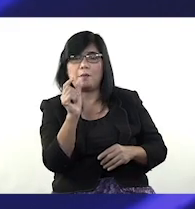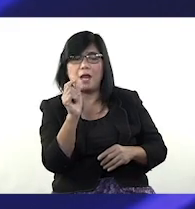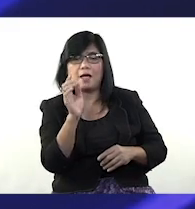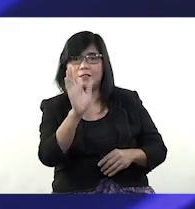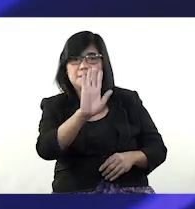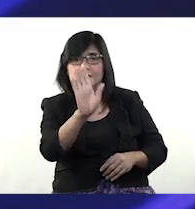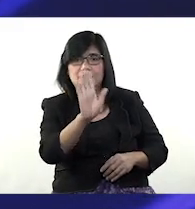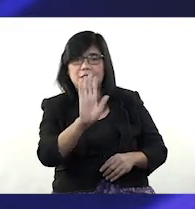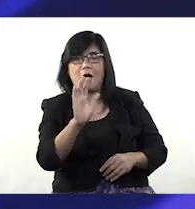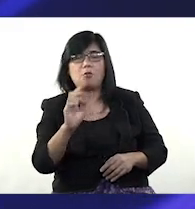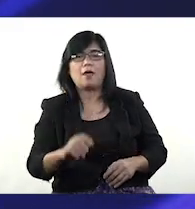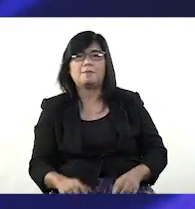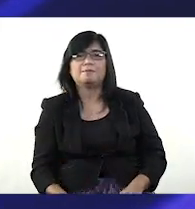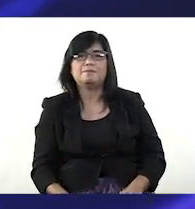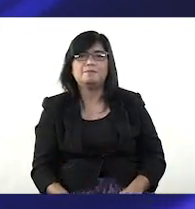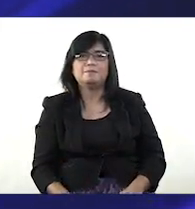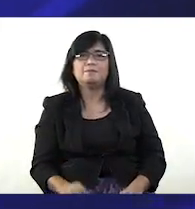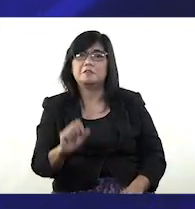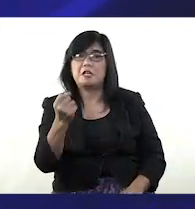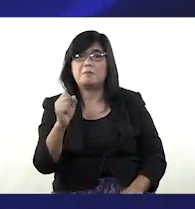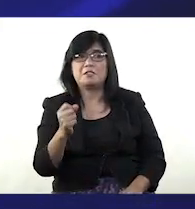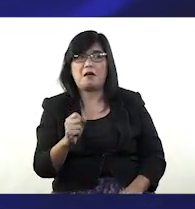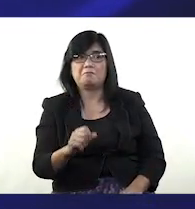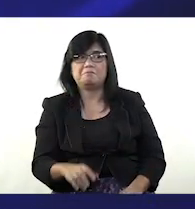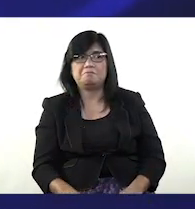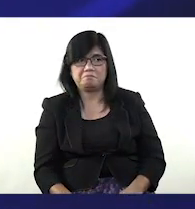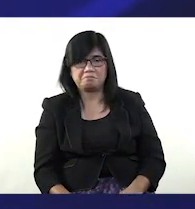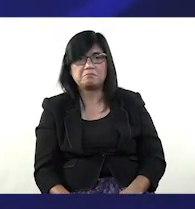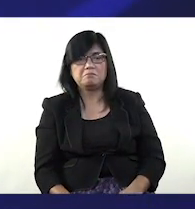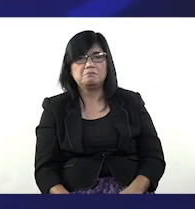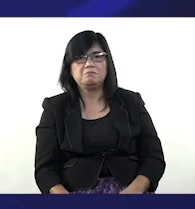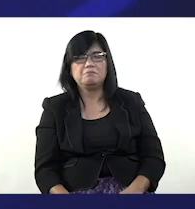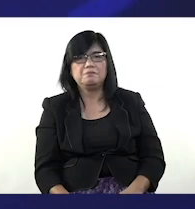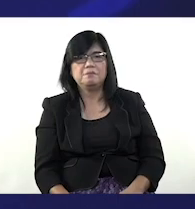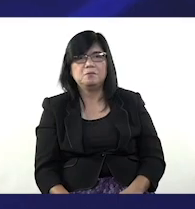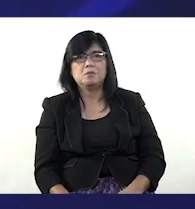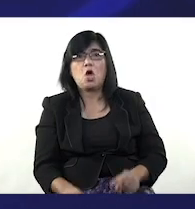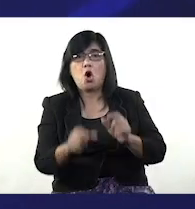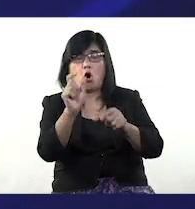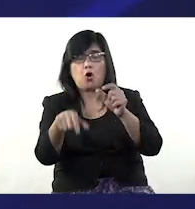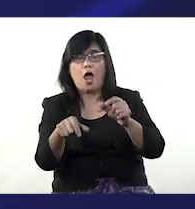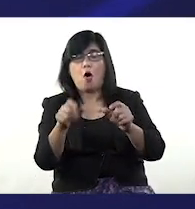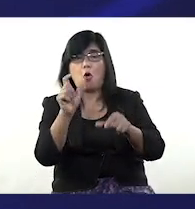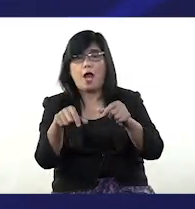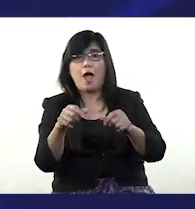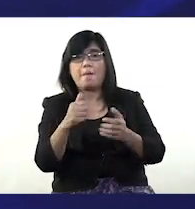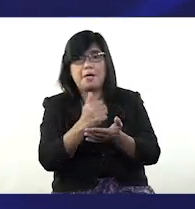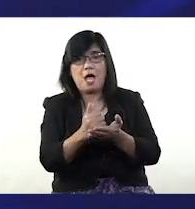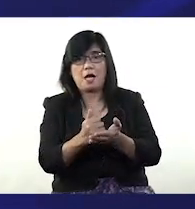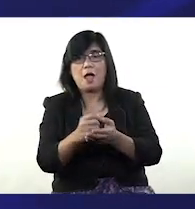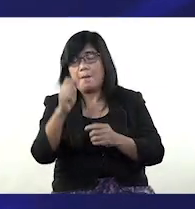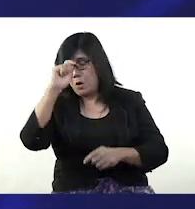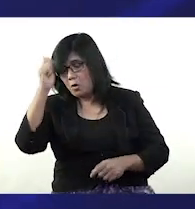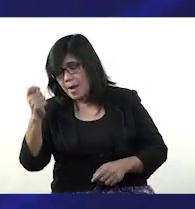Hai orang-orang benar selalu menghargai pemerintah Hai dan kalaupun harus berhadapan dengan hal-hal yang